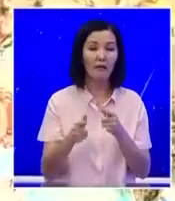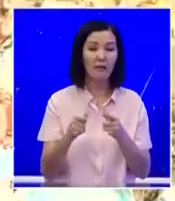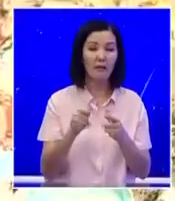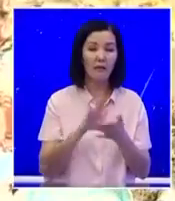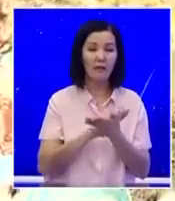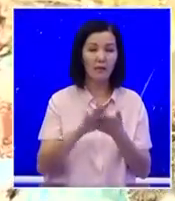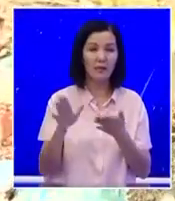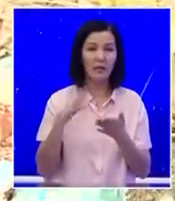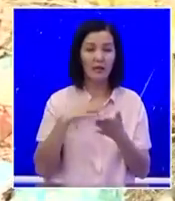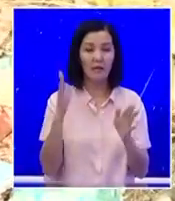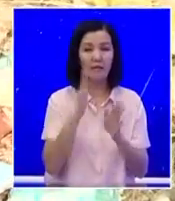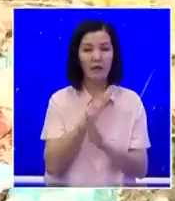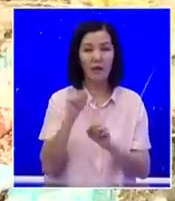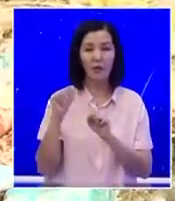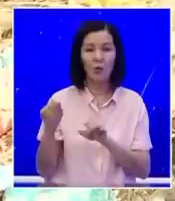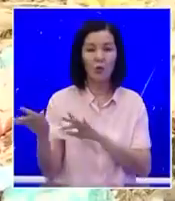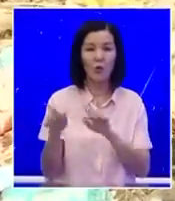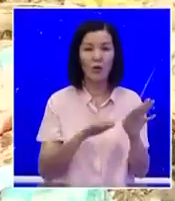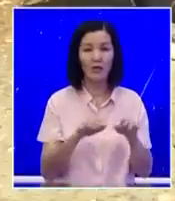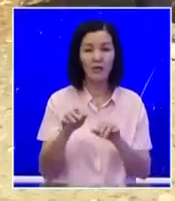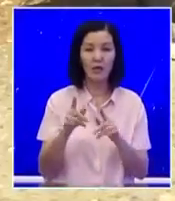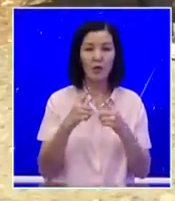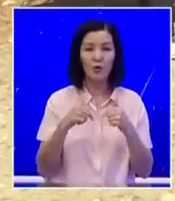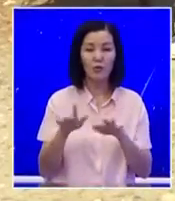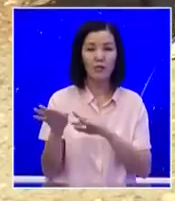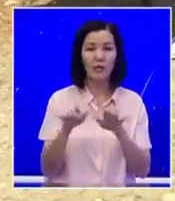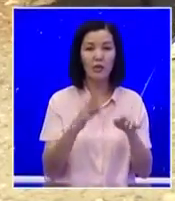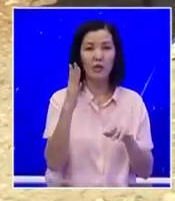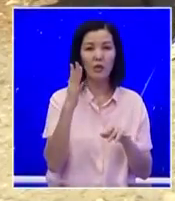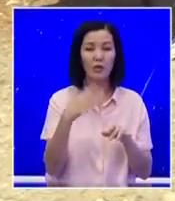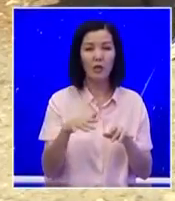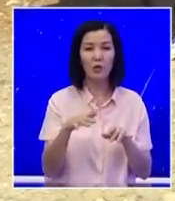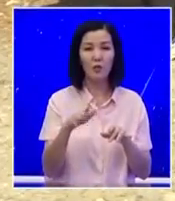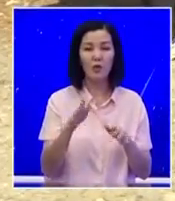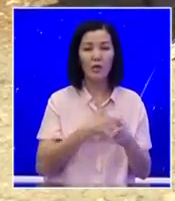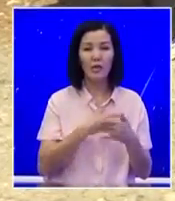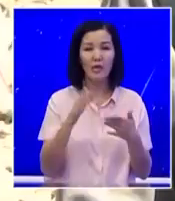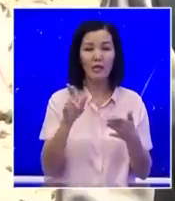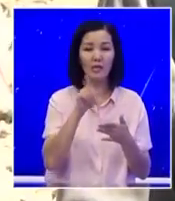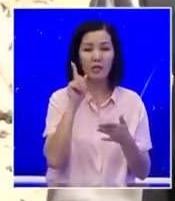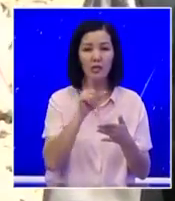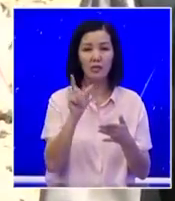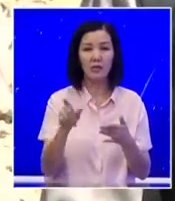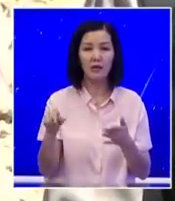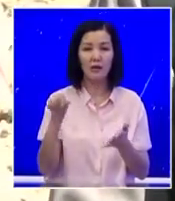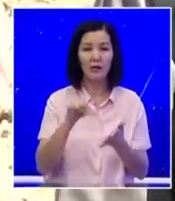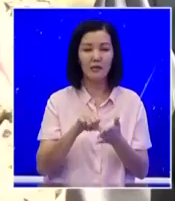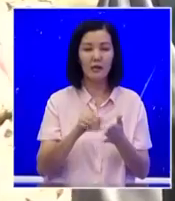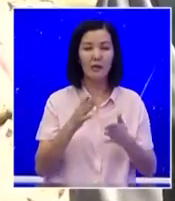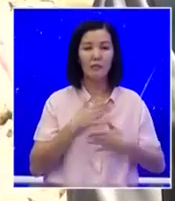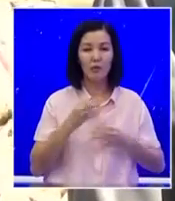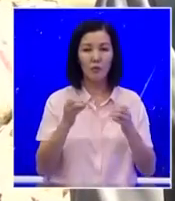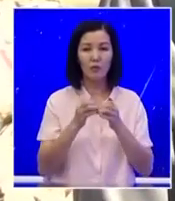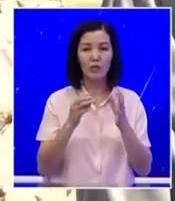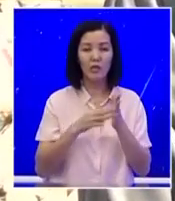тазартты. Табиғатты қорғау акциясы аясында ұйымдастырылған шараға 50-ден астам ерікті атсалысты. Мен 18 жастамын.